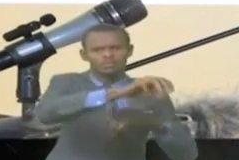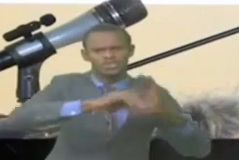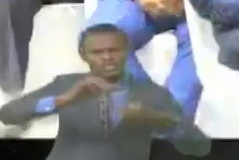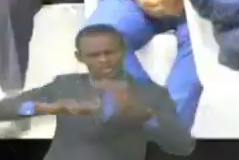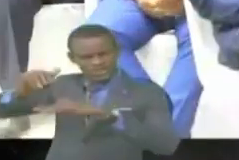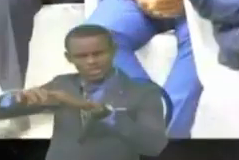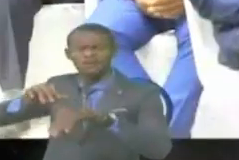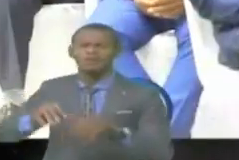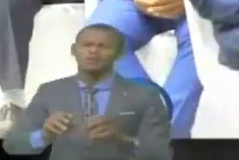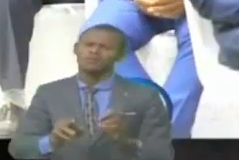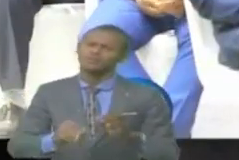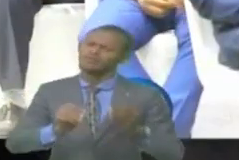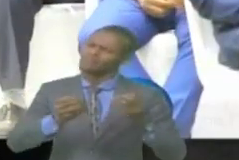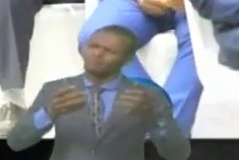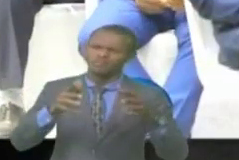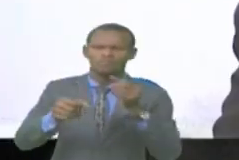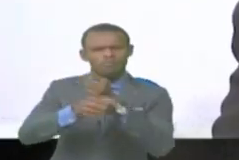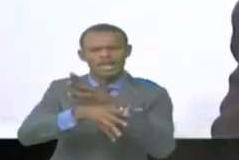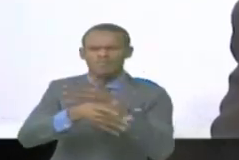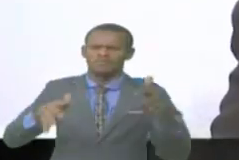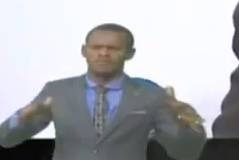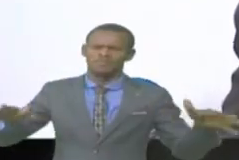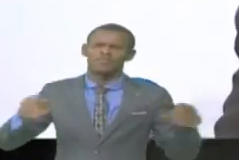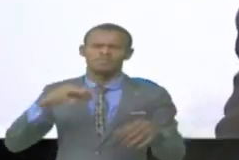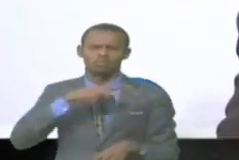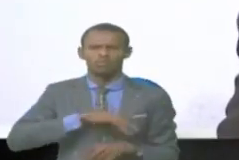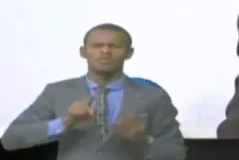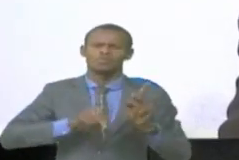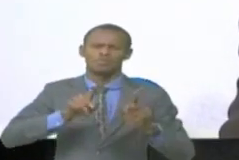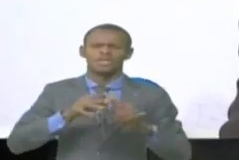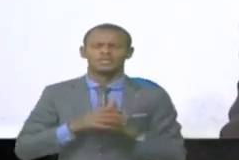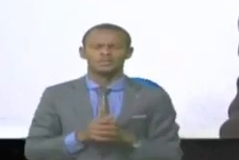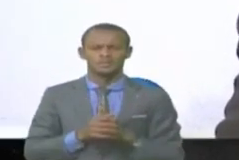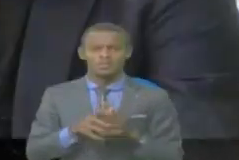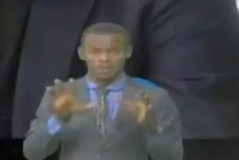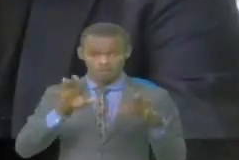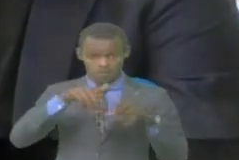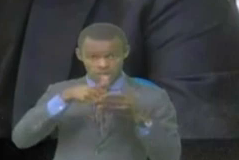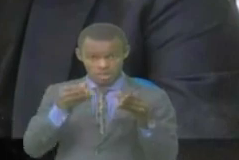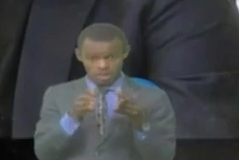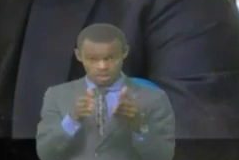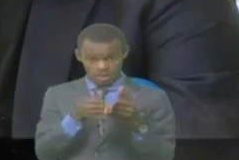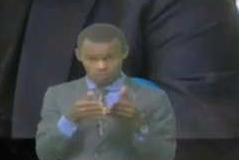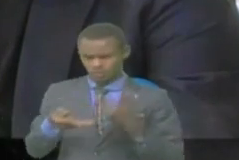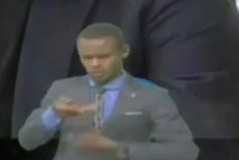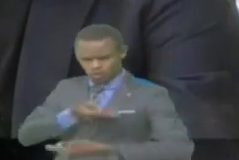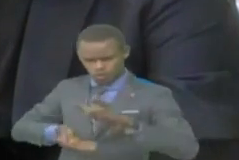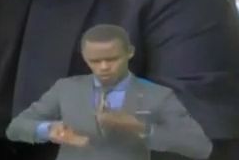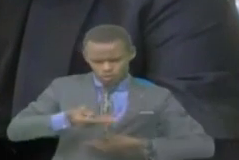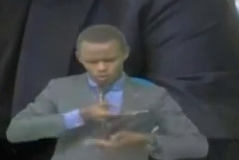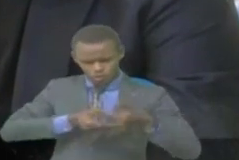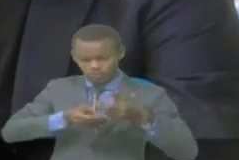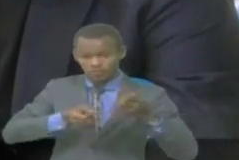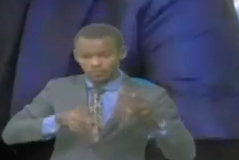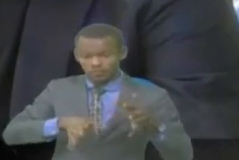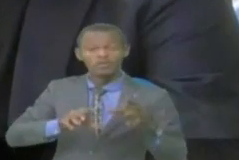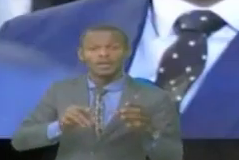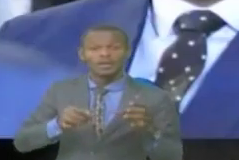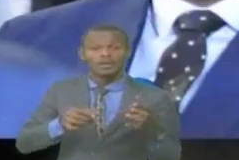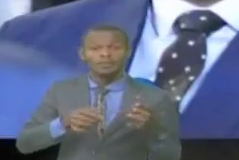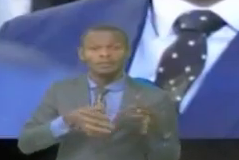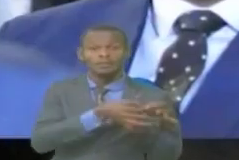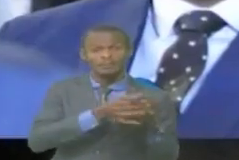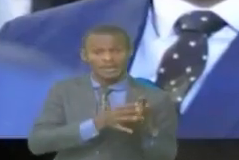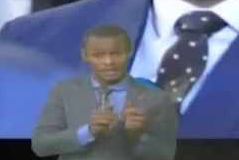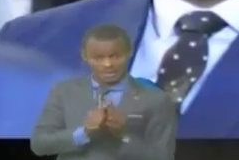base. Au terme de ces échanges, les parties prenantes sollicitent du gouvernement la disponibilité en temps utile